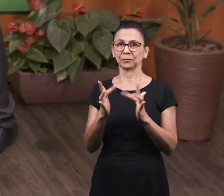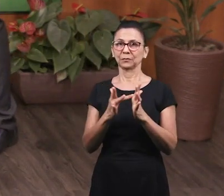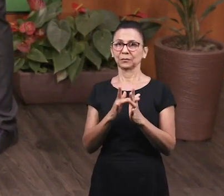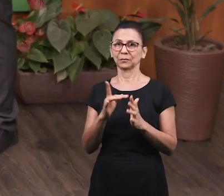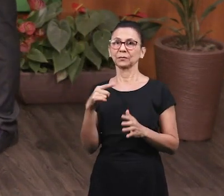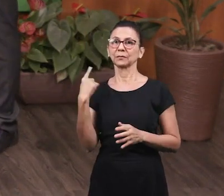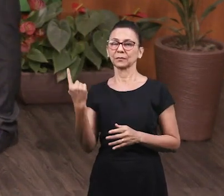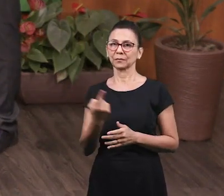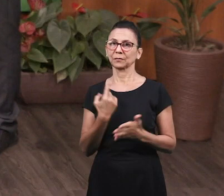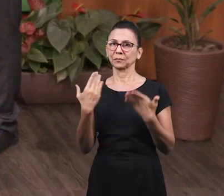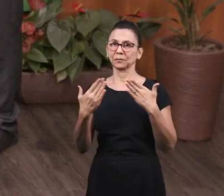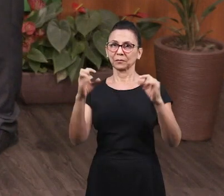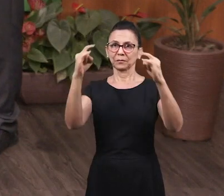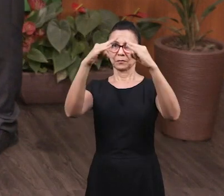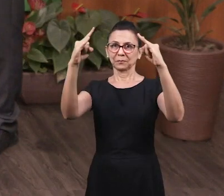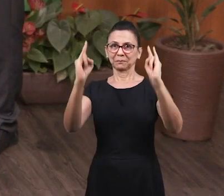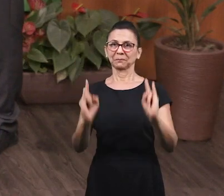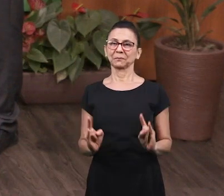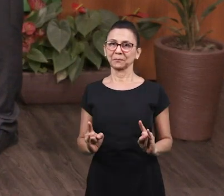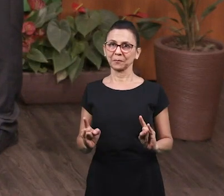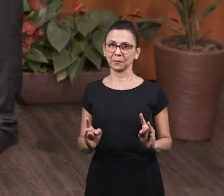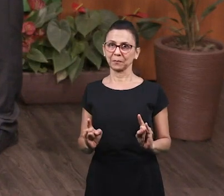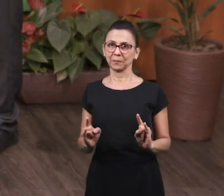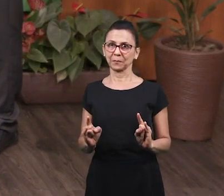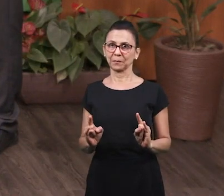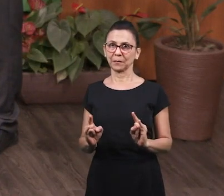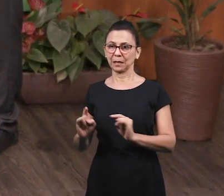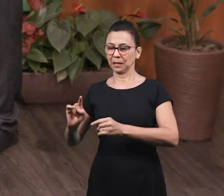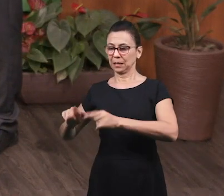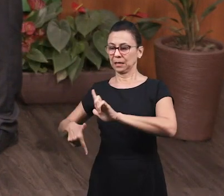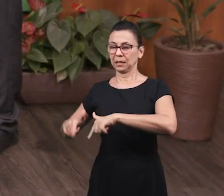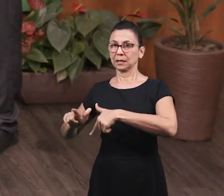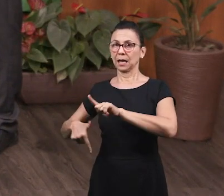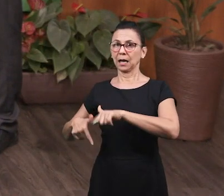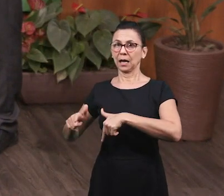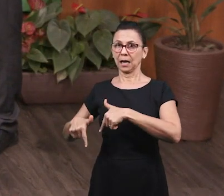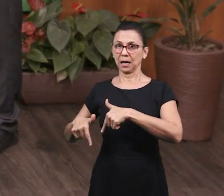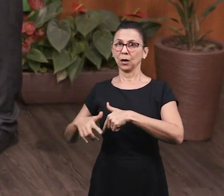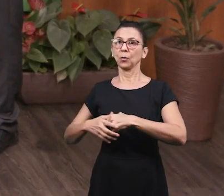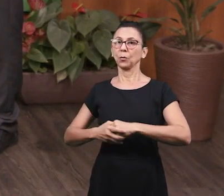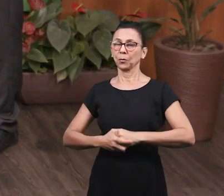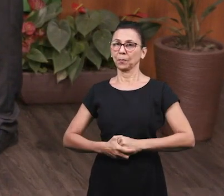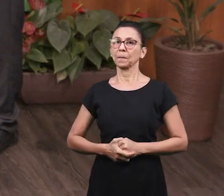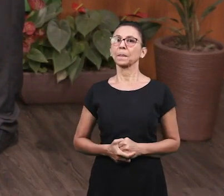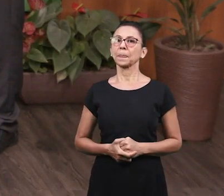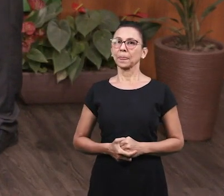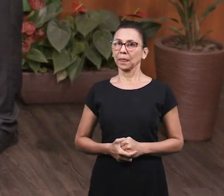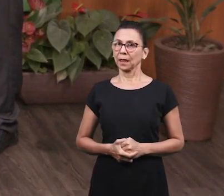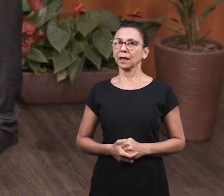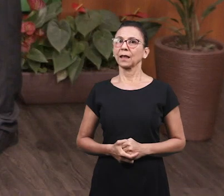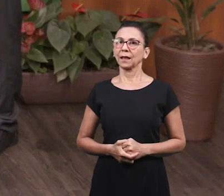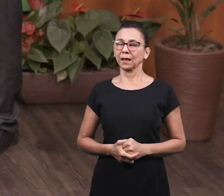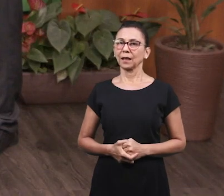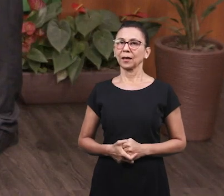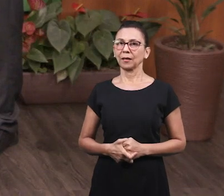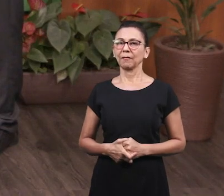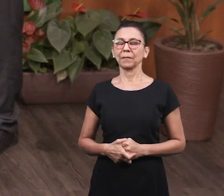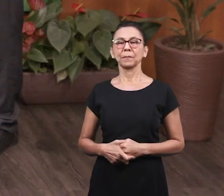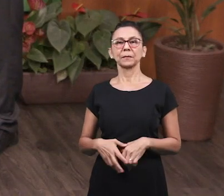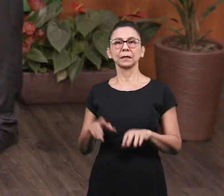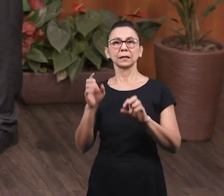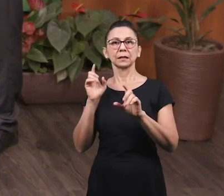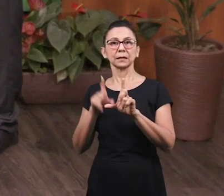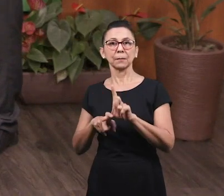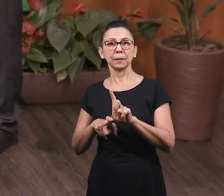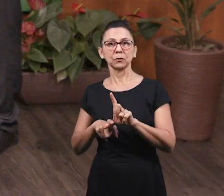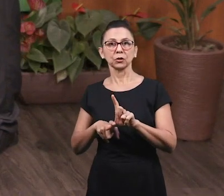Le centre de tout dans la vie d'Israël dépendait du tabernacle parce que il